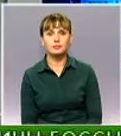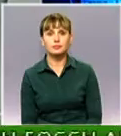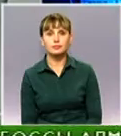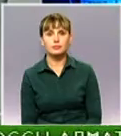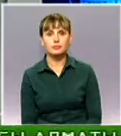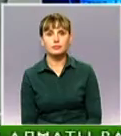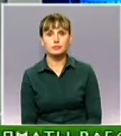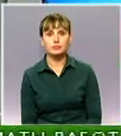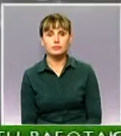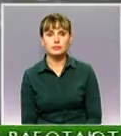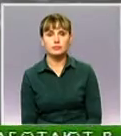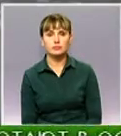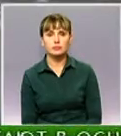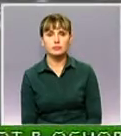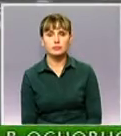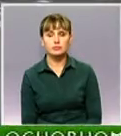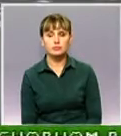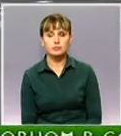Оразбай.